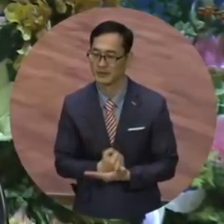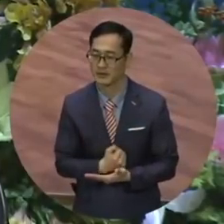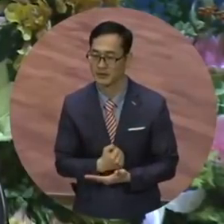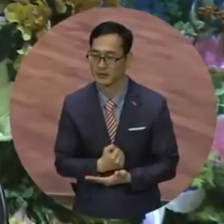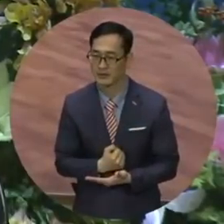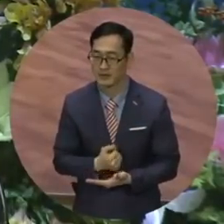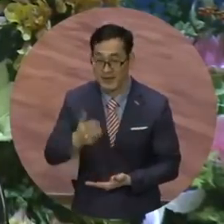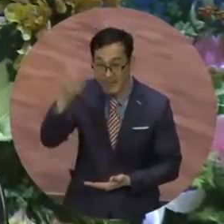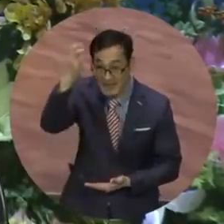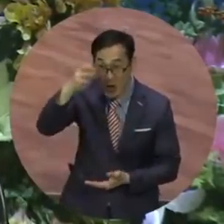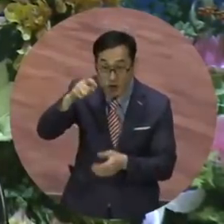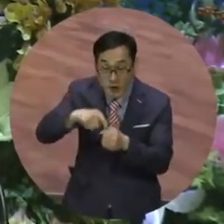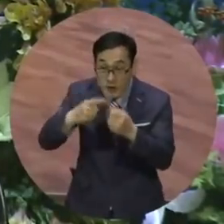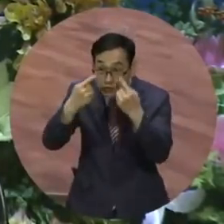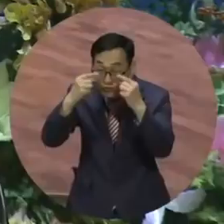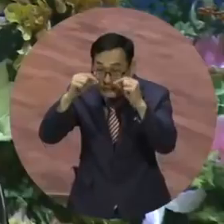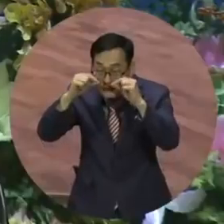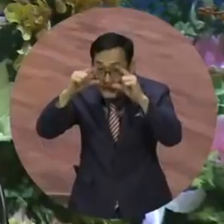영적인 눈을 열고